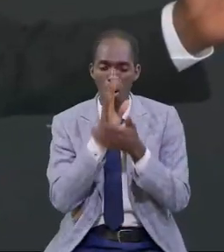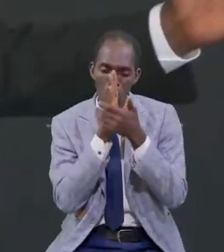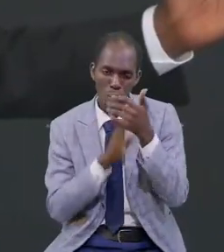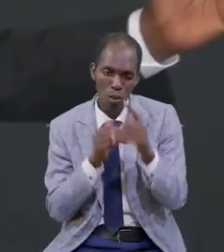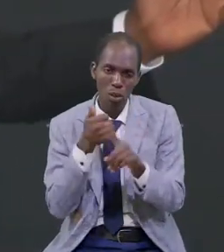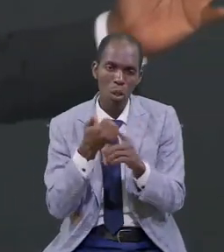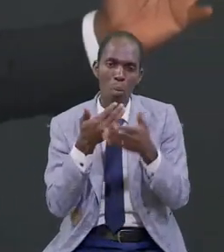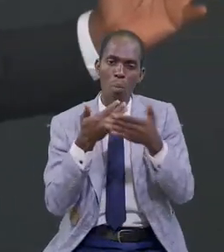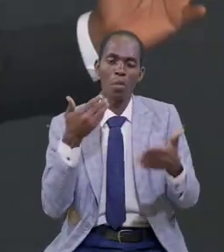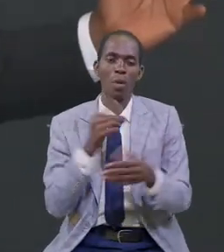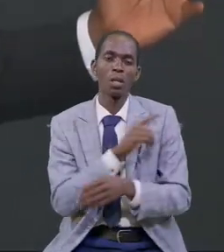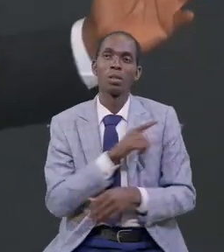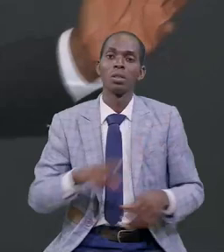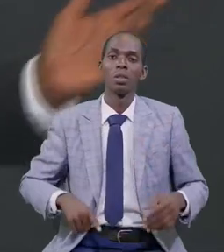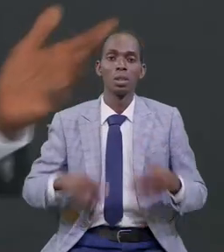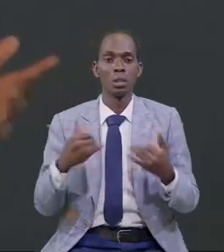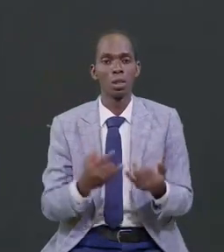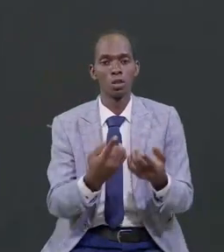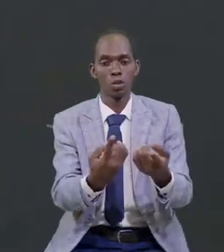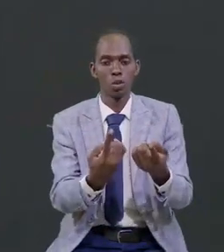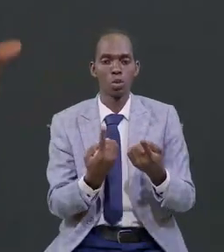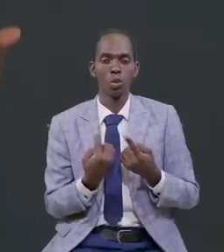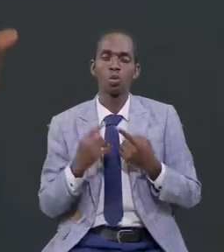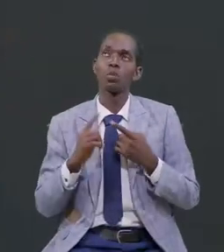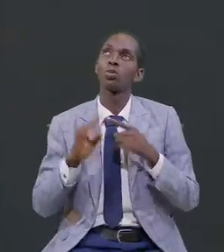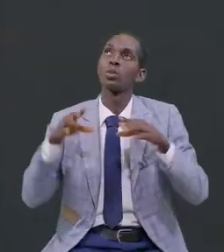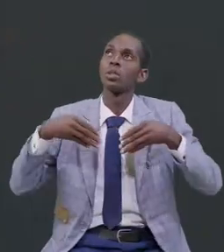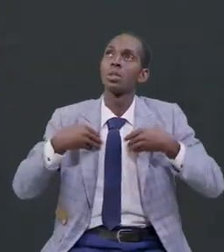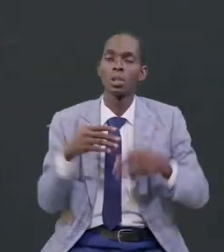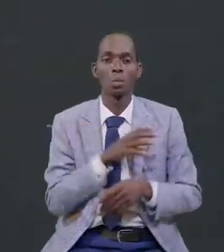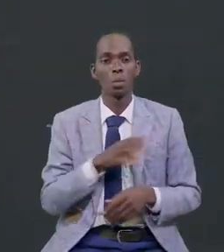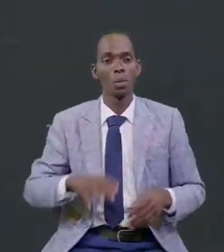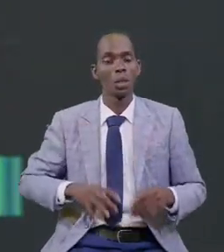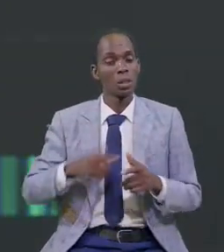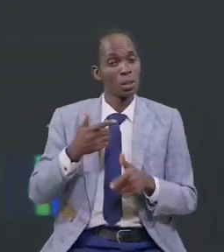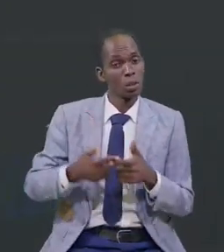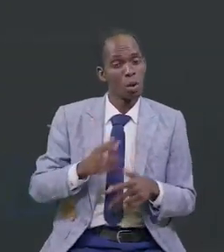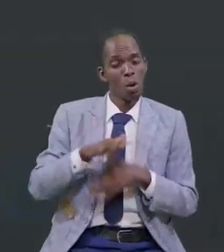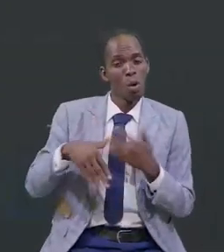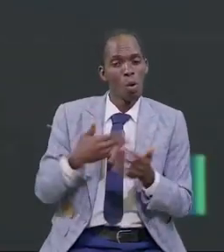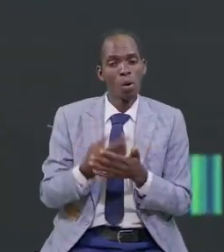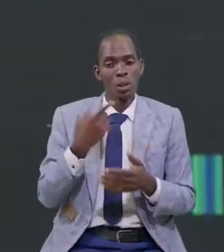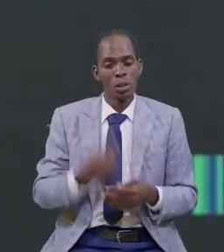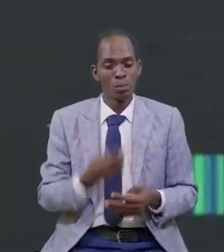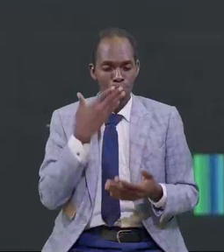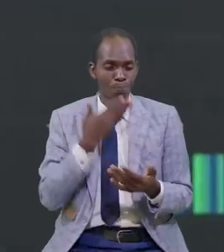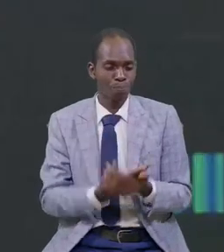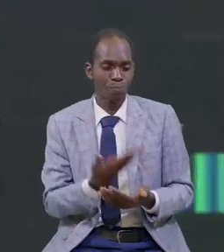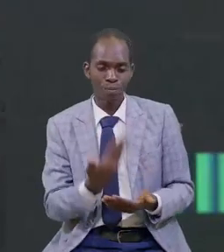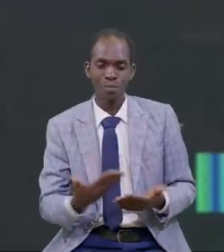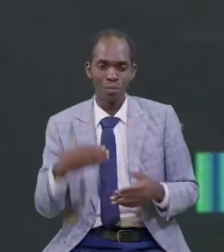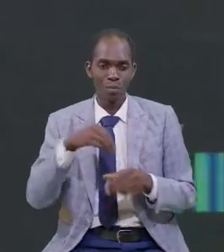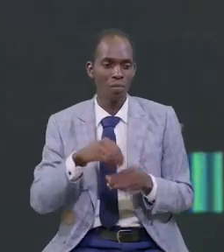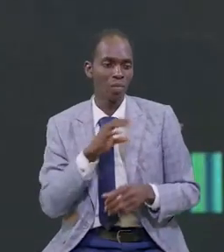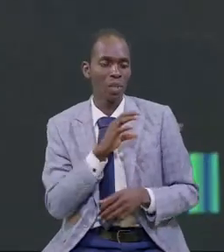atttion éternelles humiliez-vous devant le Seigneur vous venez à Christ et tous les attributs de Christ toute la